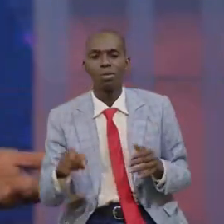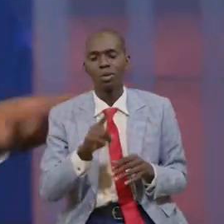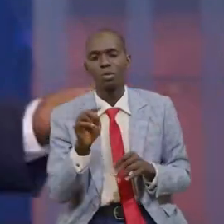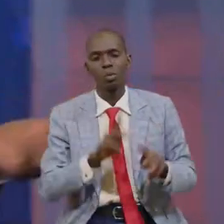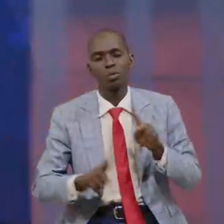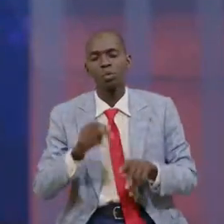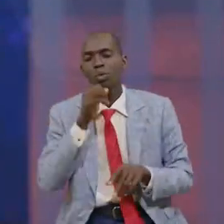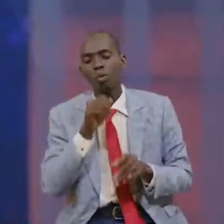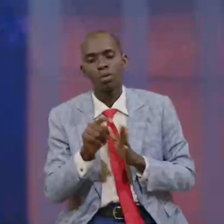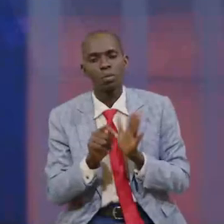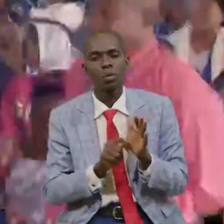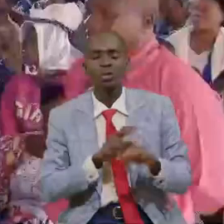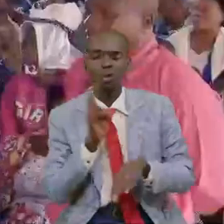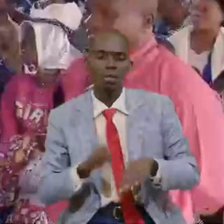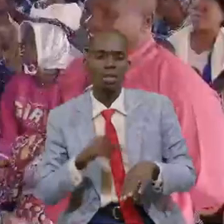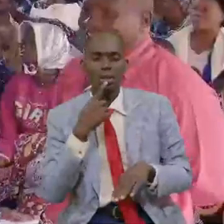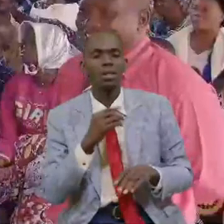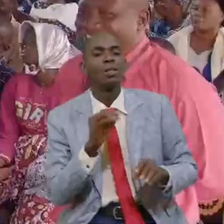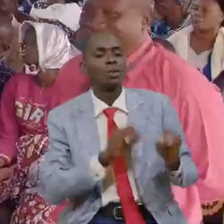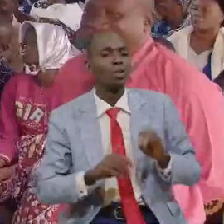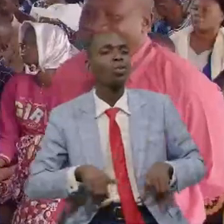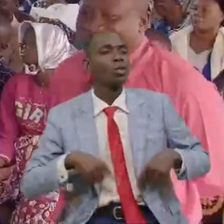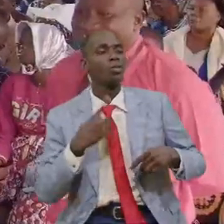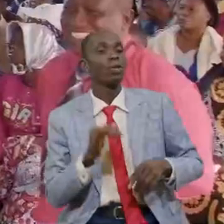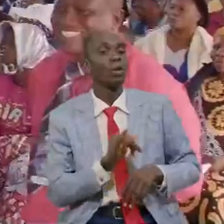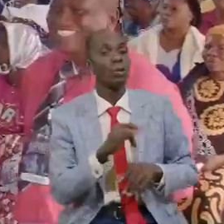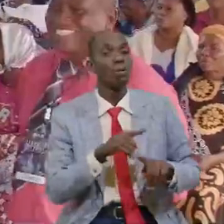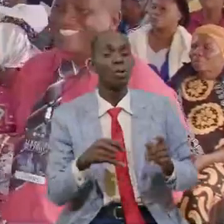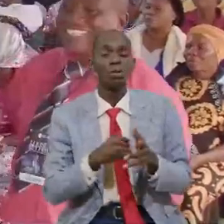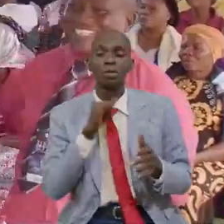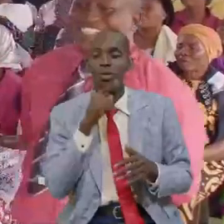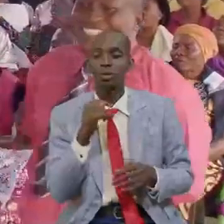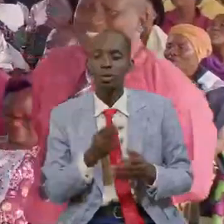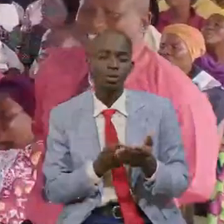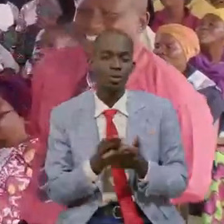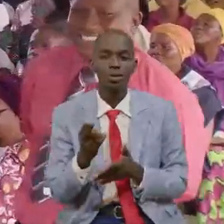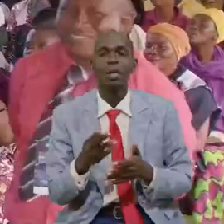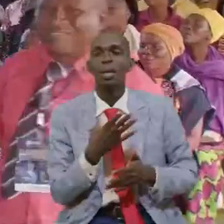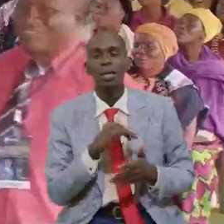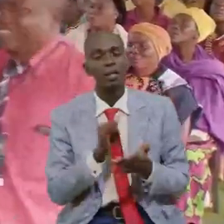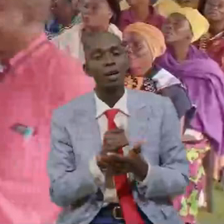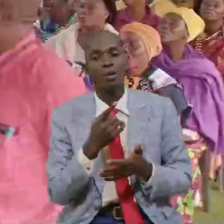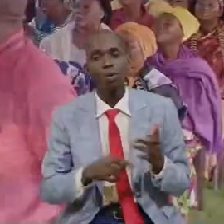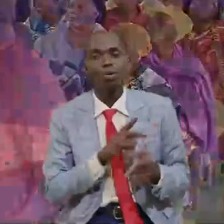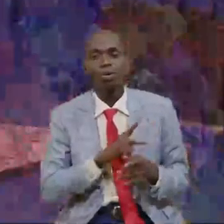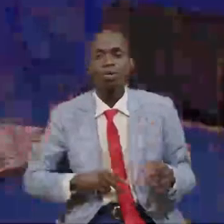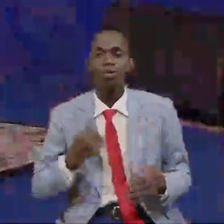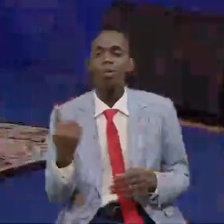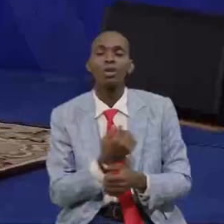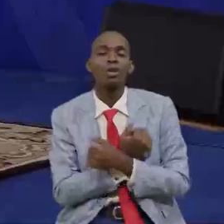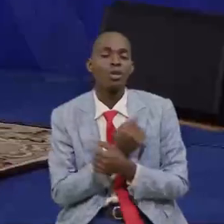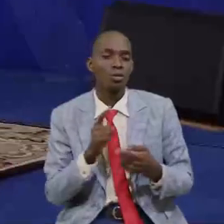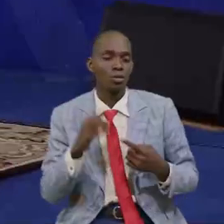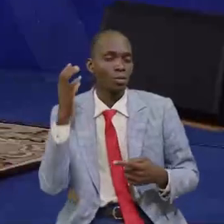roi, « Vis éternellement. » Mais ça, c'est la chose normale qu'ils leur disent. Et c'est ce qu'ils voulaient entendre. « Oh, mon Dieu